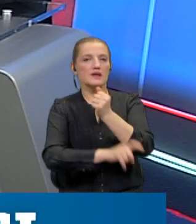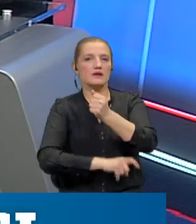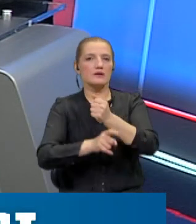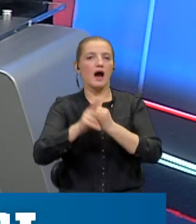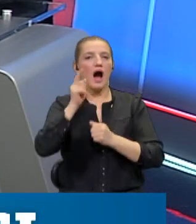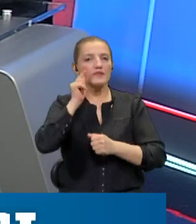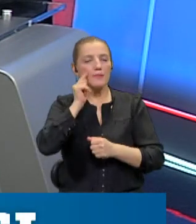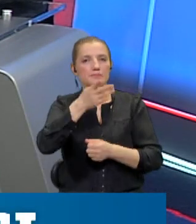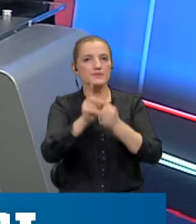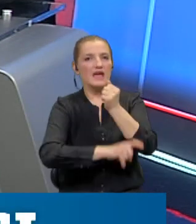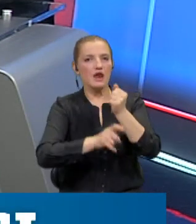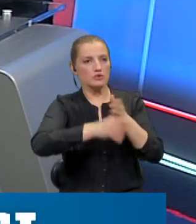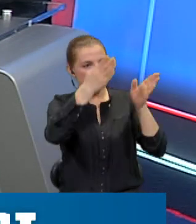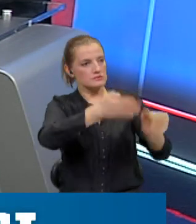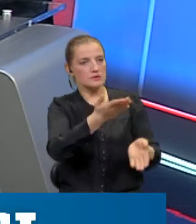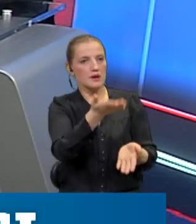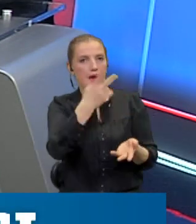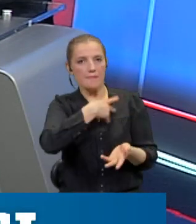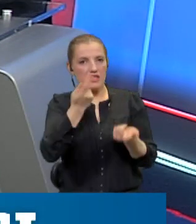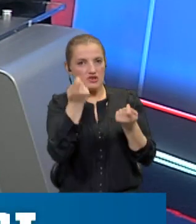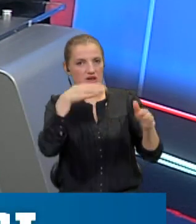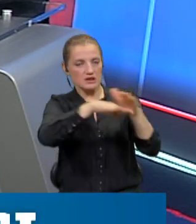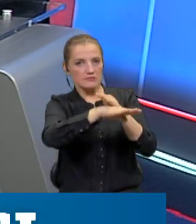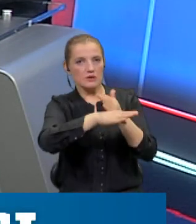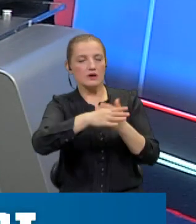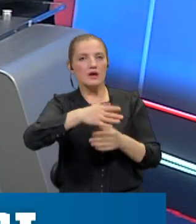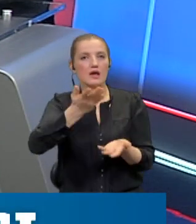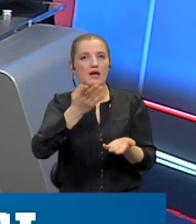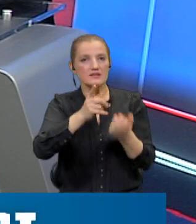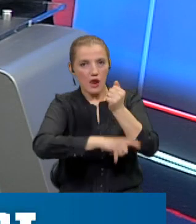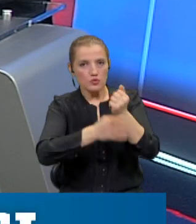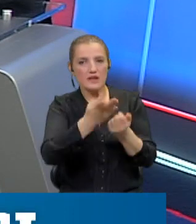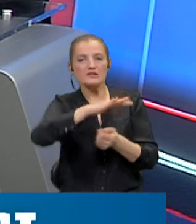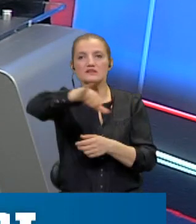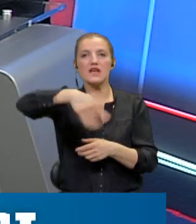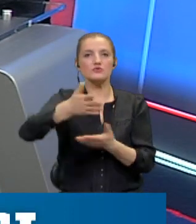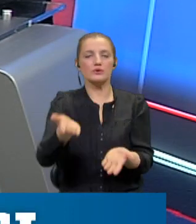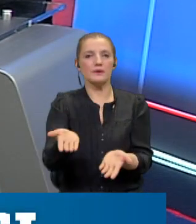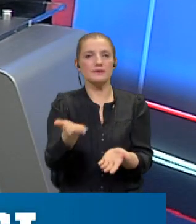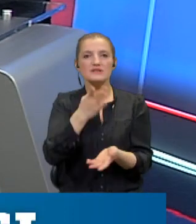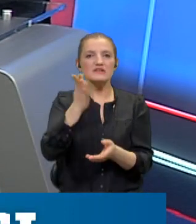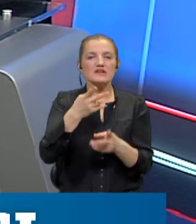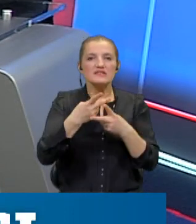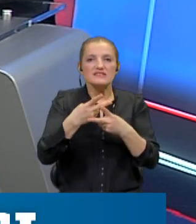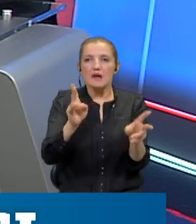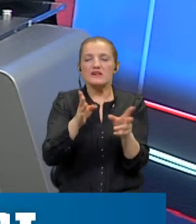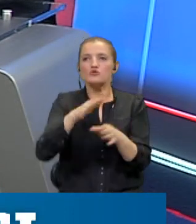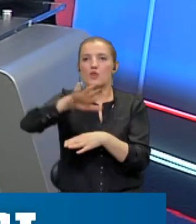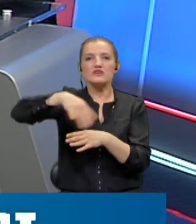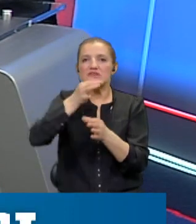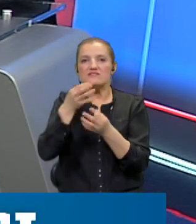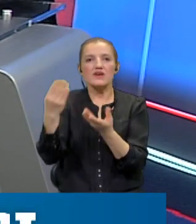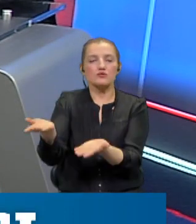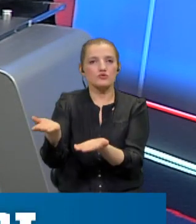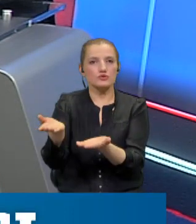zaten İlker adam teröristle bırak belediyede işe girmeyi ortalıkta nasıl dolaşıyor ya sen nasıl onu serbest dolaşmasına izin